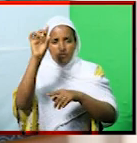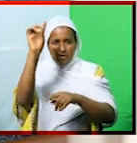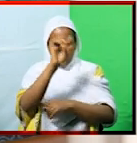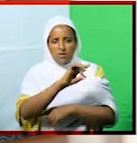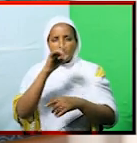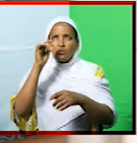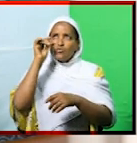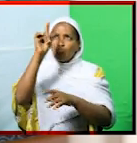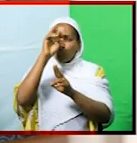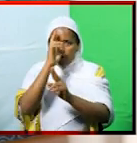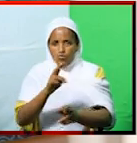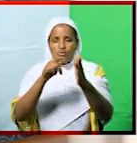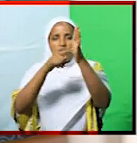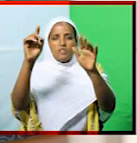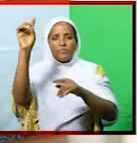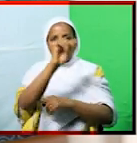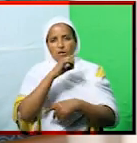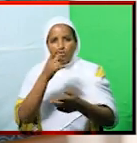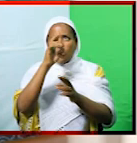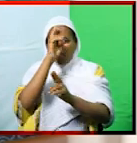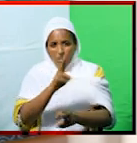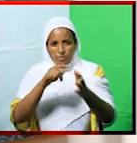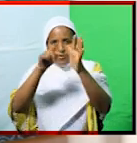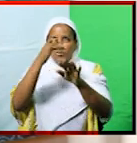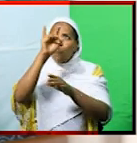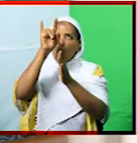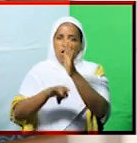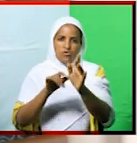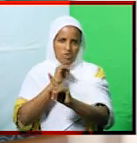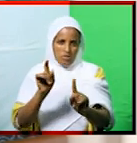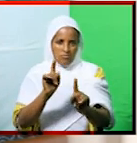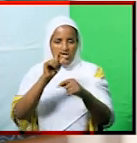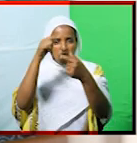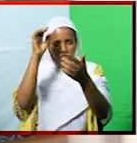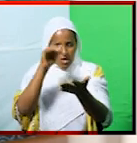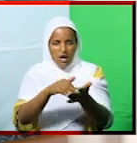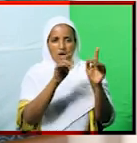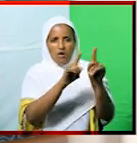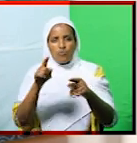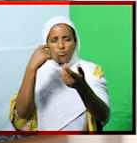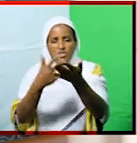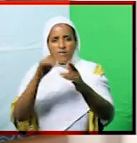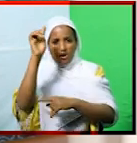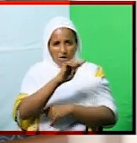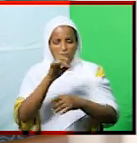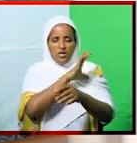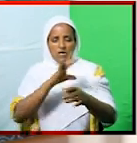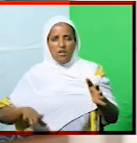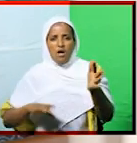ሰማይ ሰውን ባይሰማ ሰማይና ምድር አምላካቸውን አመሰገኑ ገለጡት ማለት ነው። የምድርና የሰማያት ጌታ ነው። በሰማይ ሶስት